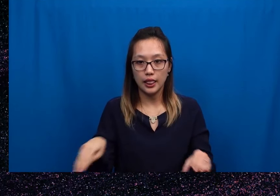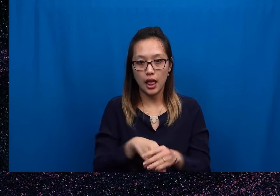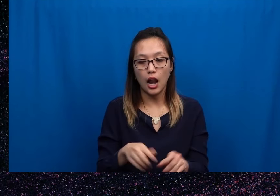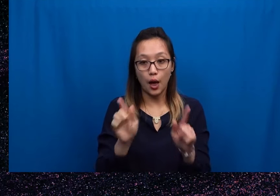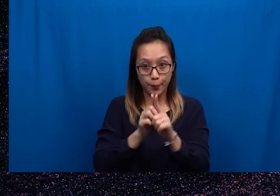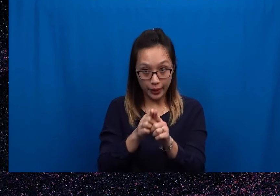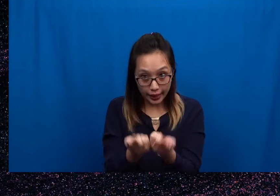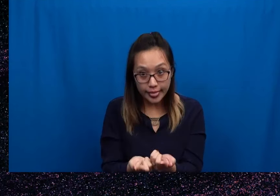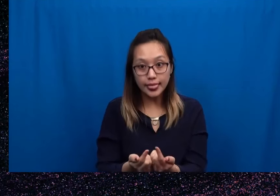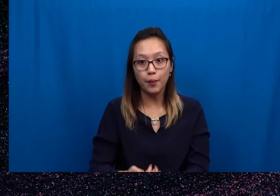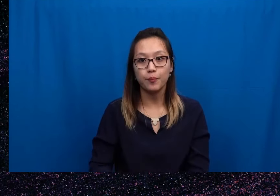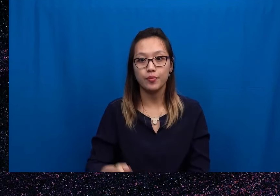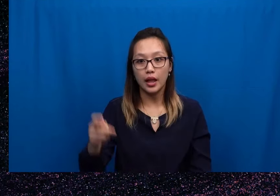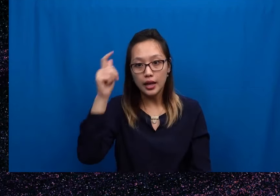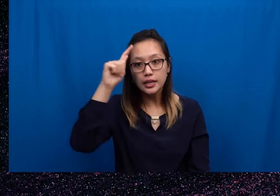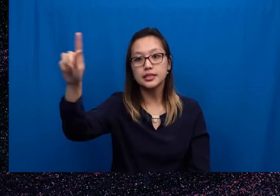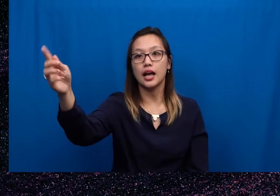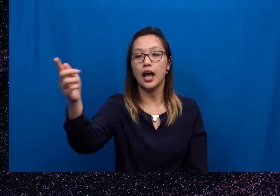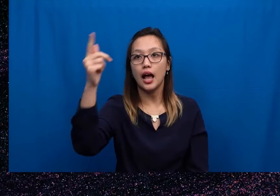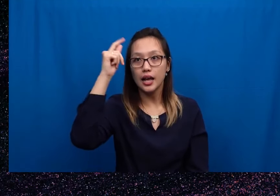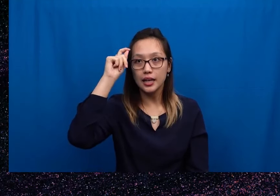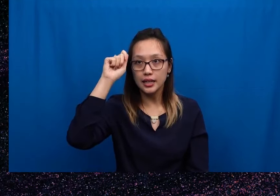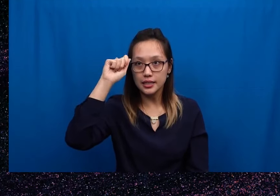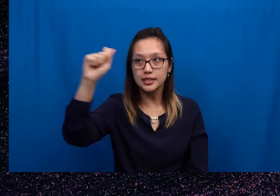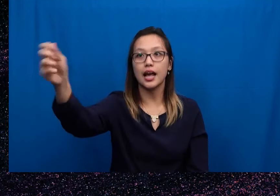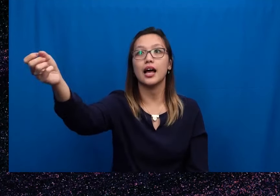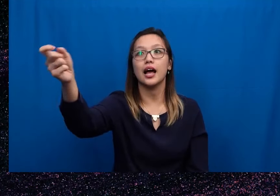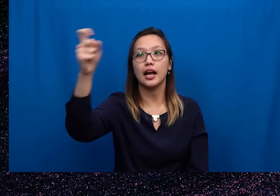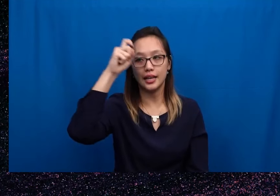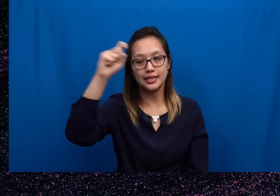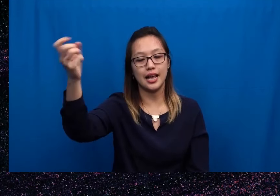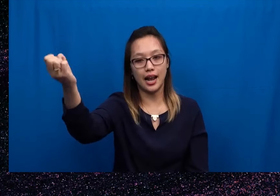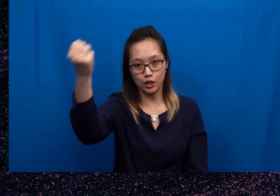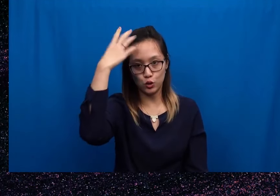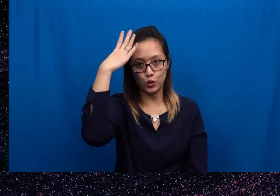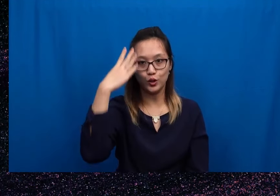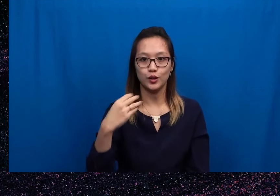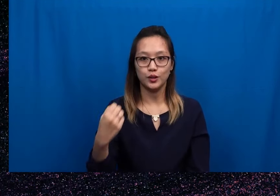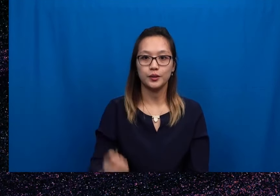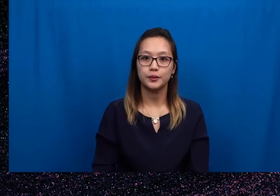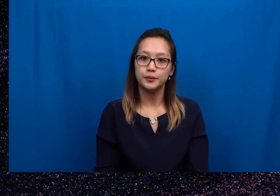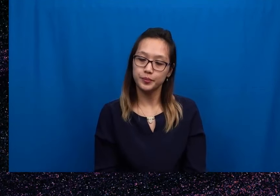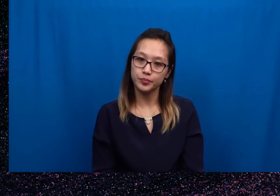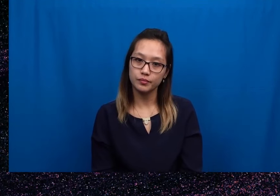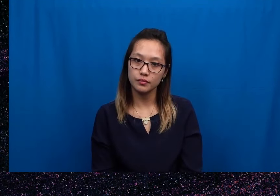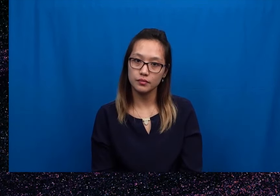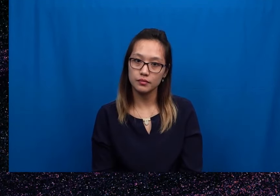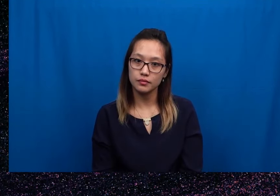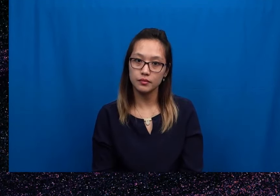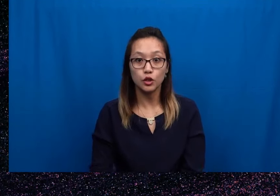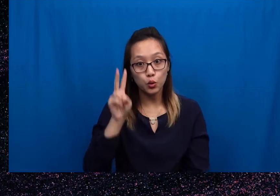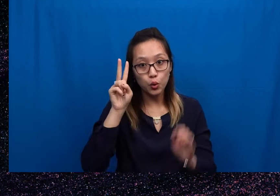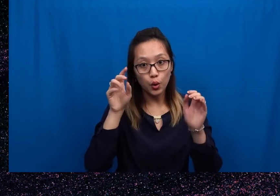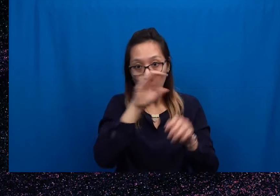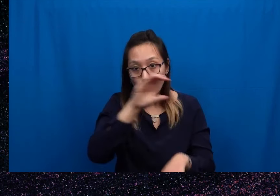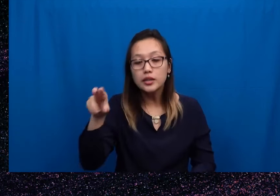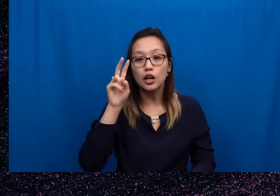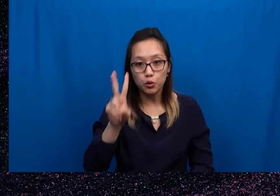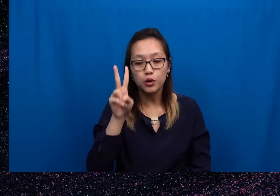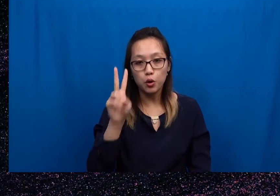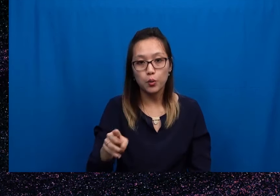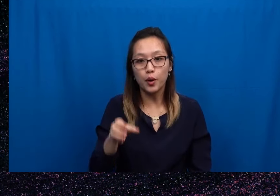ayat yang ketiga sampai ayat yang kelima. Inilah kesaksian Paulus. Dia berkata dalam ayat yang ketiga,